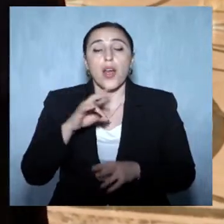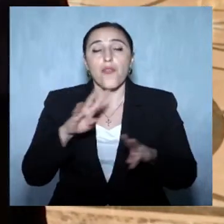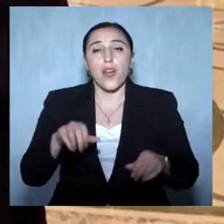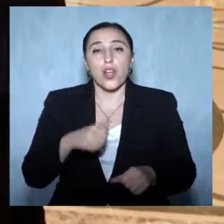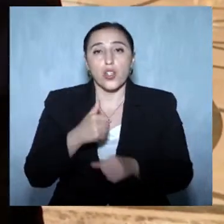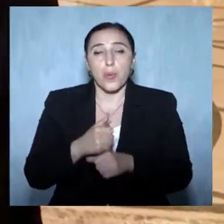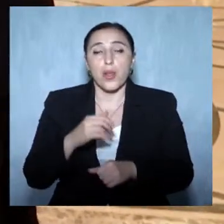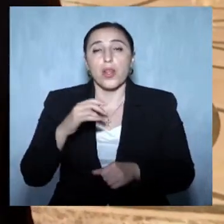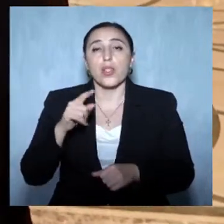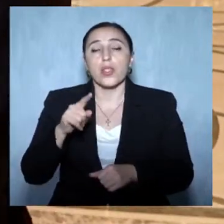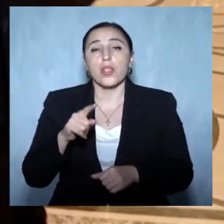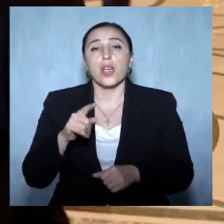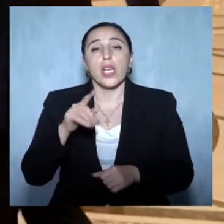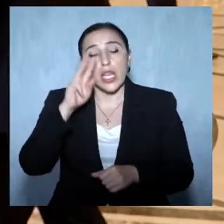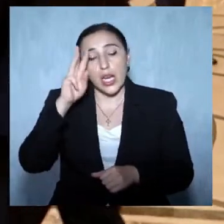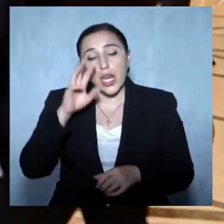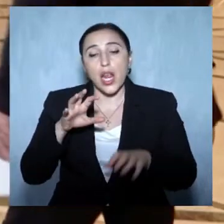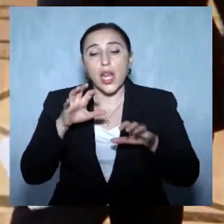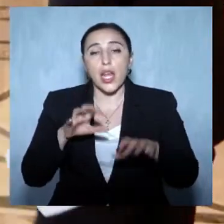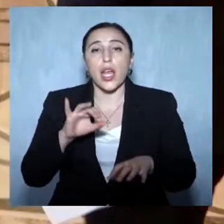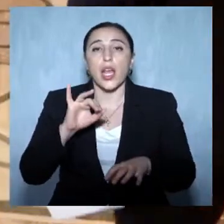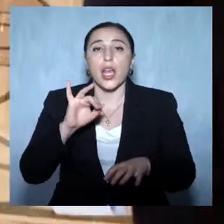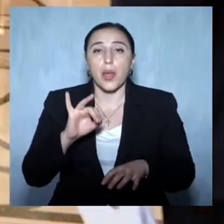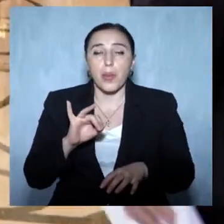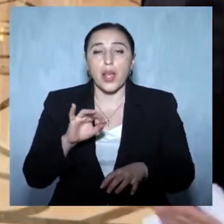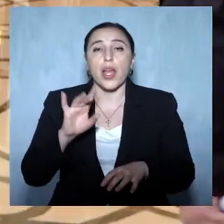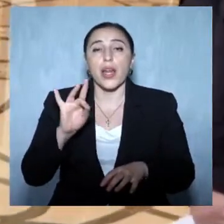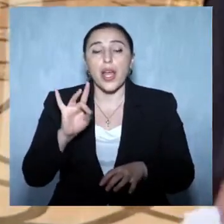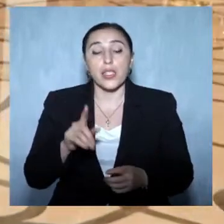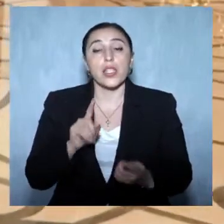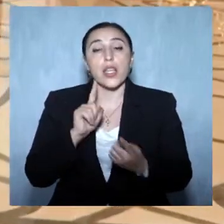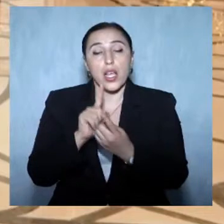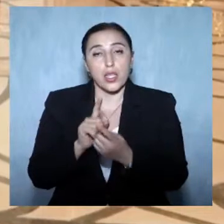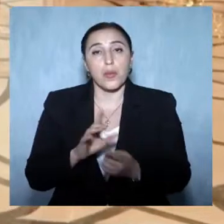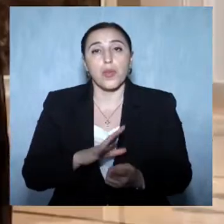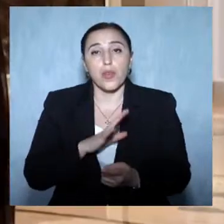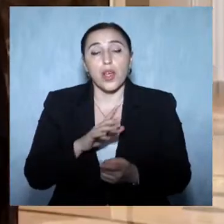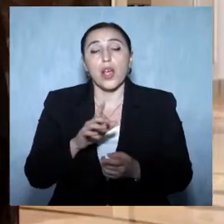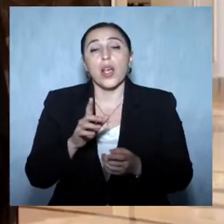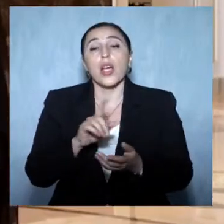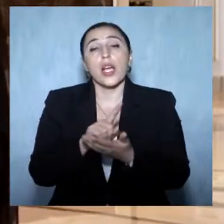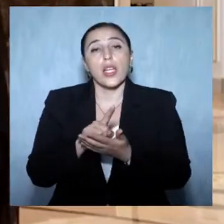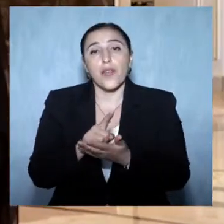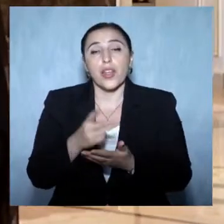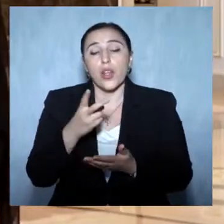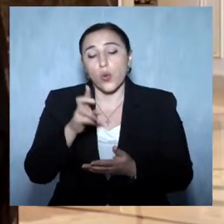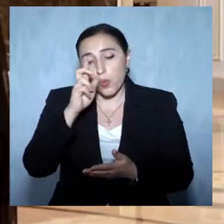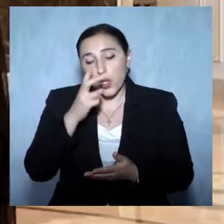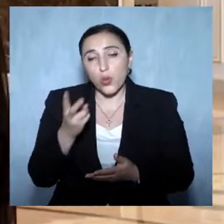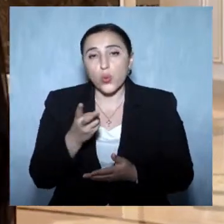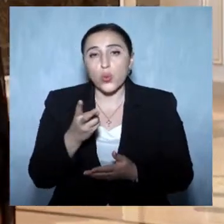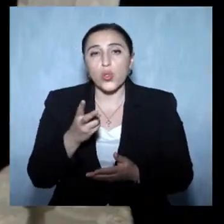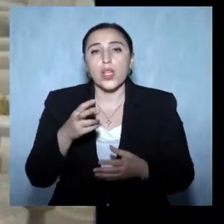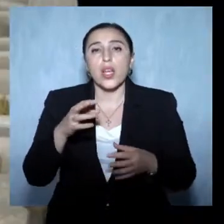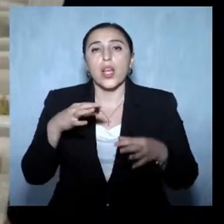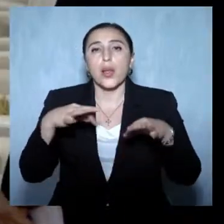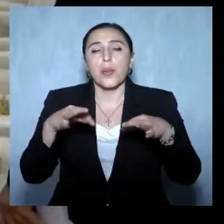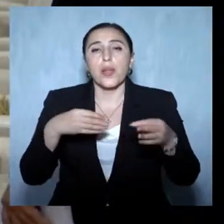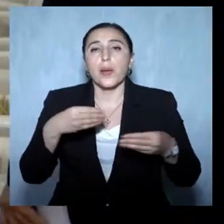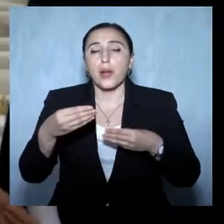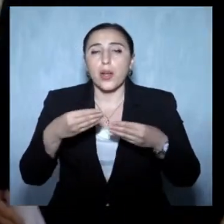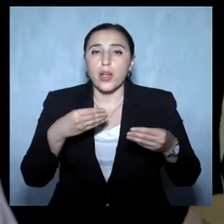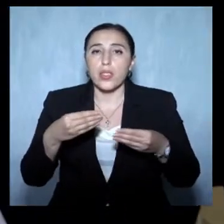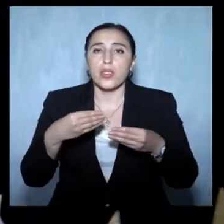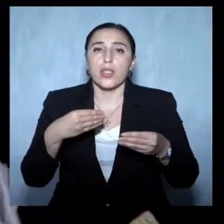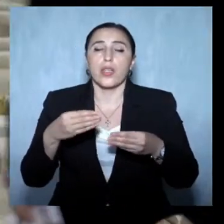պաշինյանը հանդիպել է իրանի նախագահ է բերնապոխադրումների անխապան